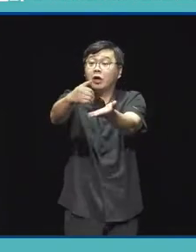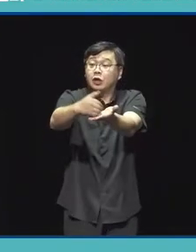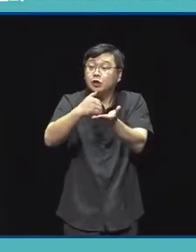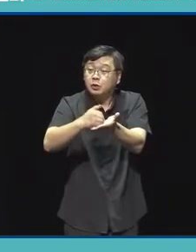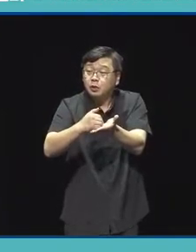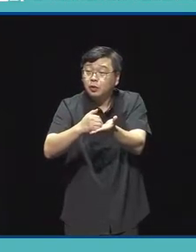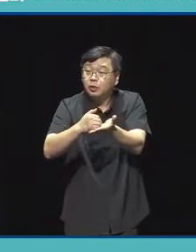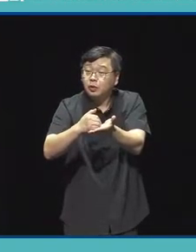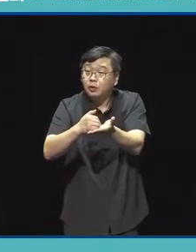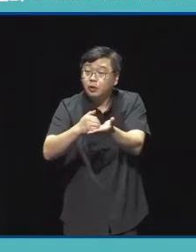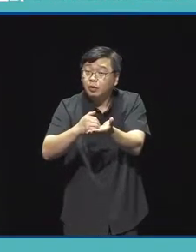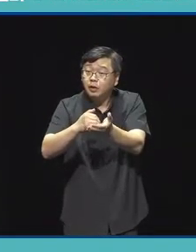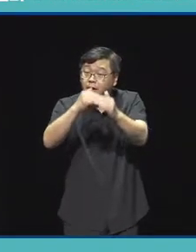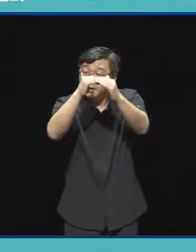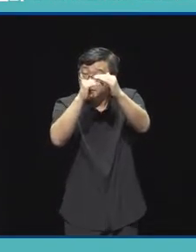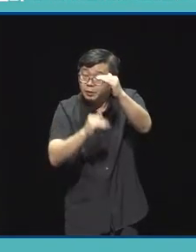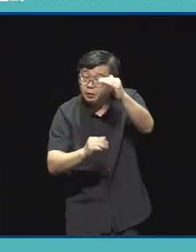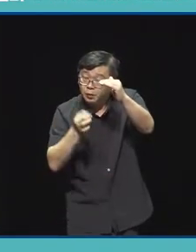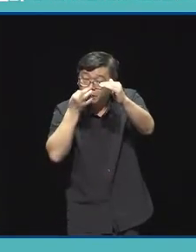점 말씀드리겠습니다.